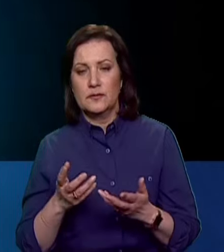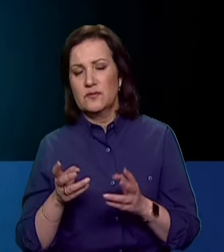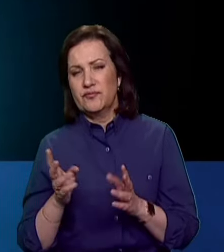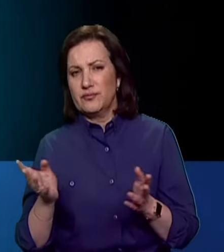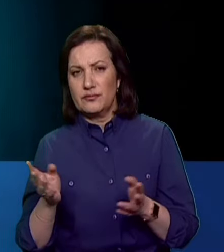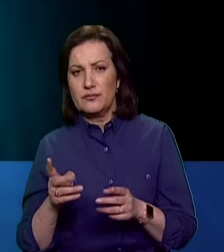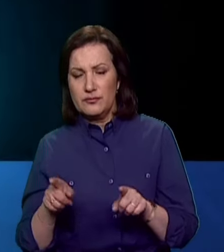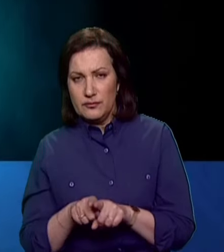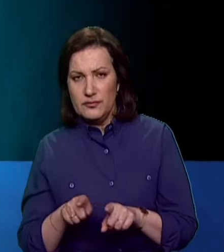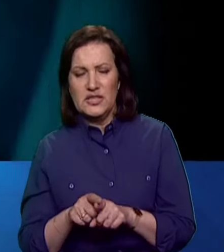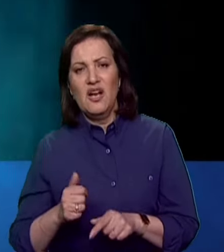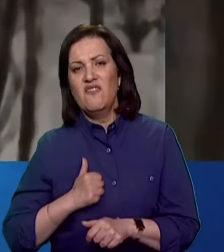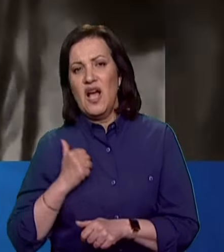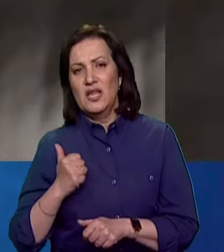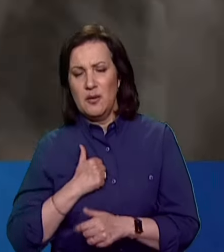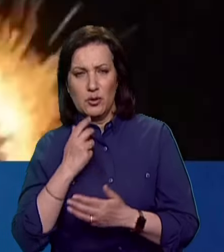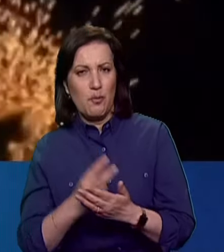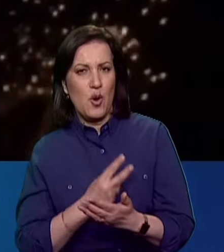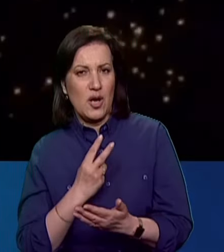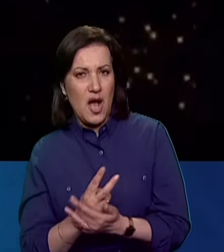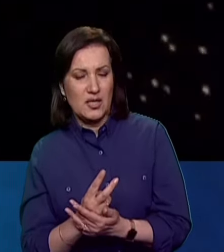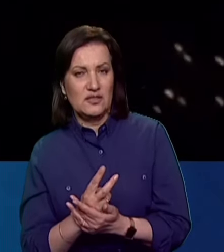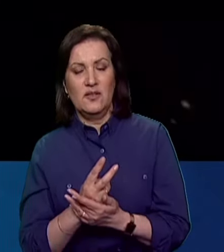вони там, теж хвалебно показували,